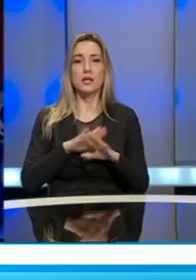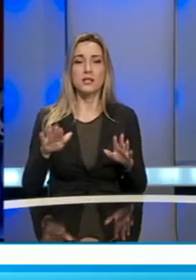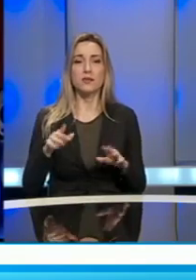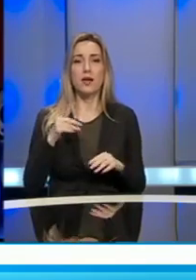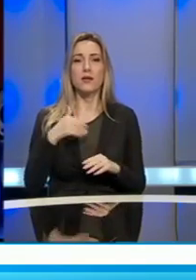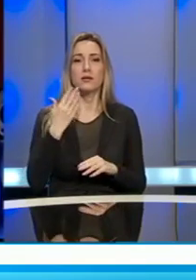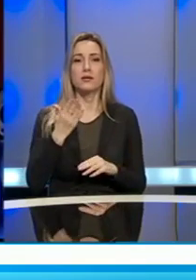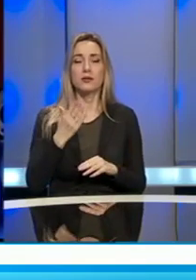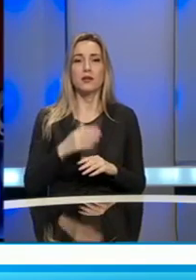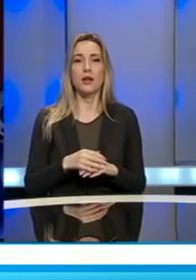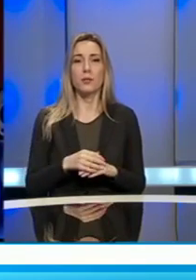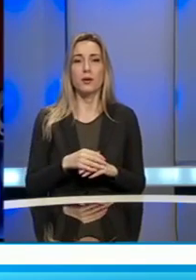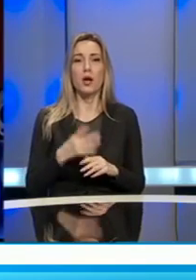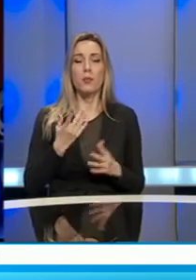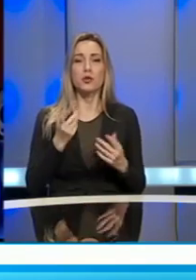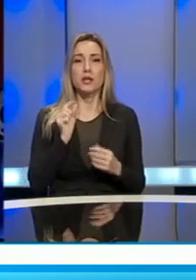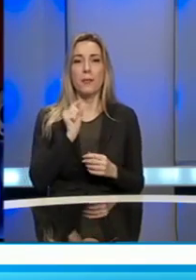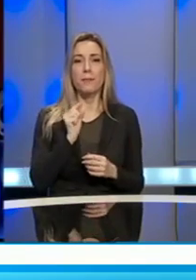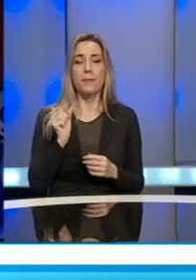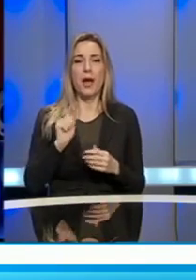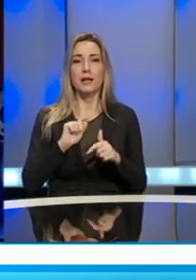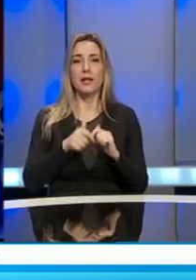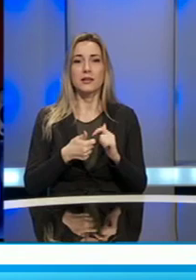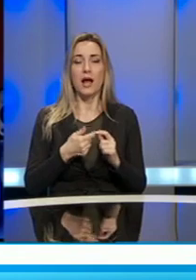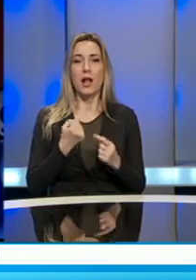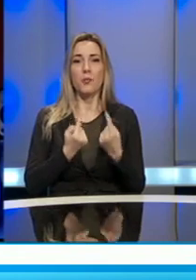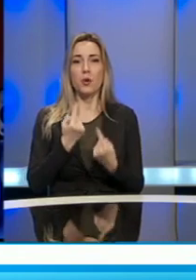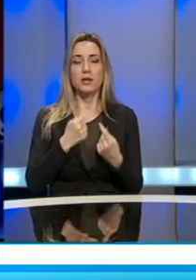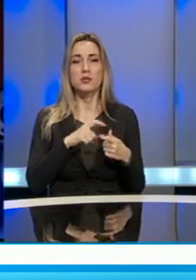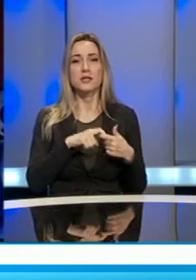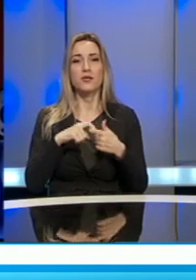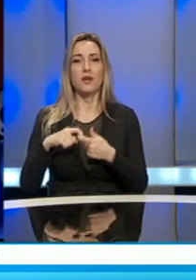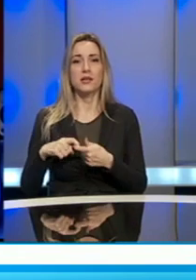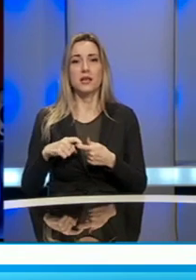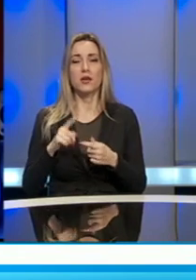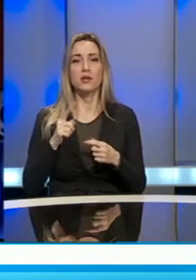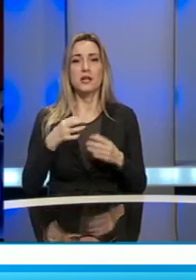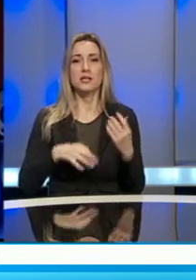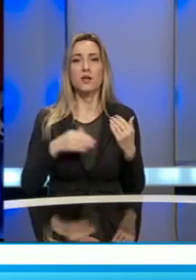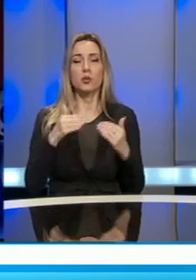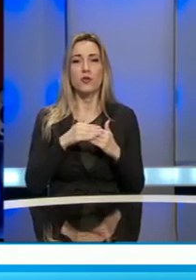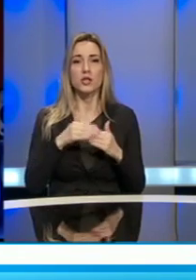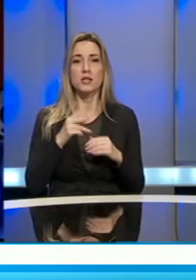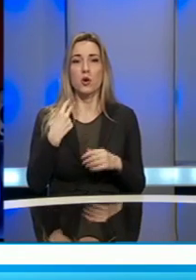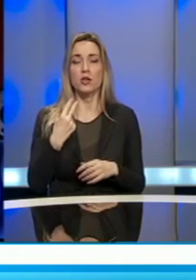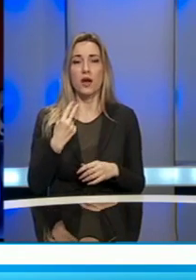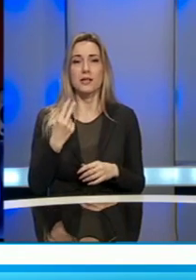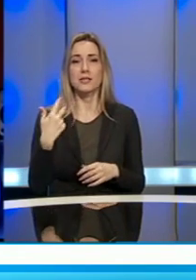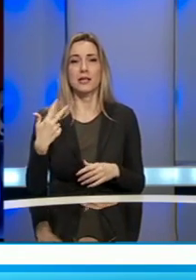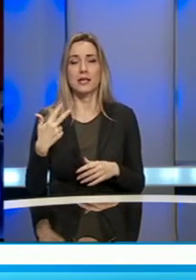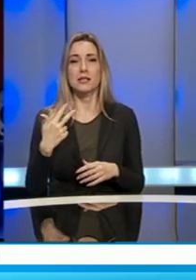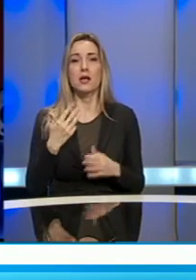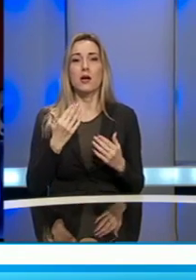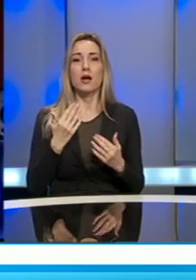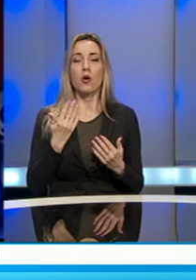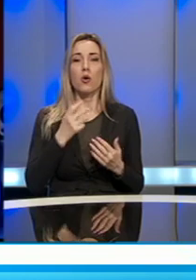ostalo nam još da kažemo možda par detalja i pojedinosti vezano za svirku večeras, dakle u 20:30, na koji način